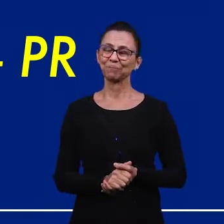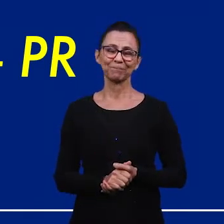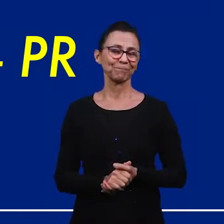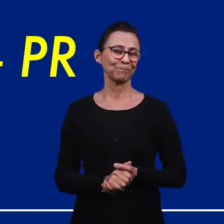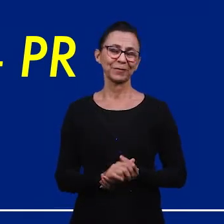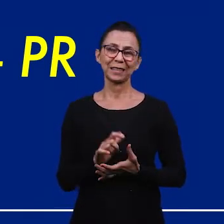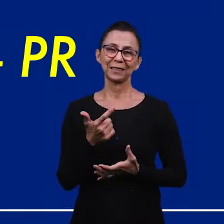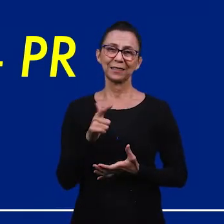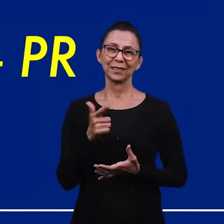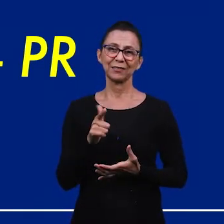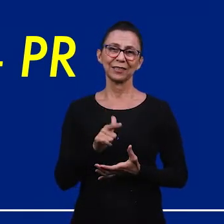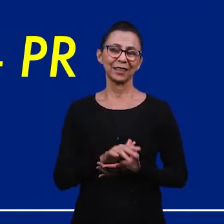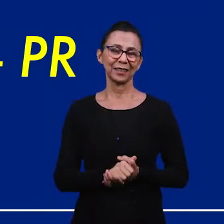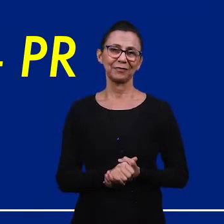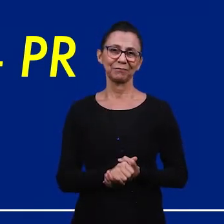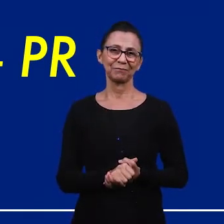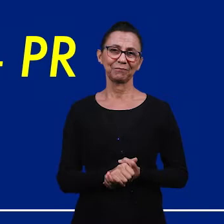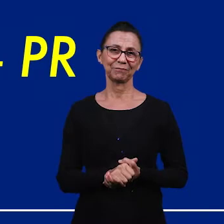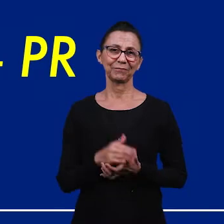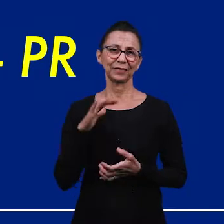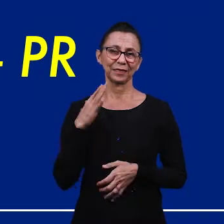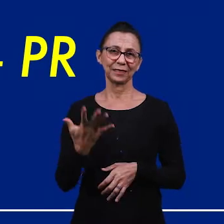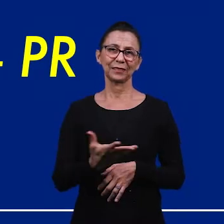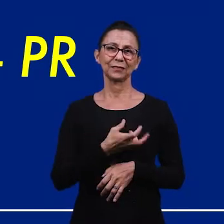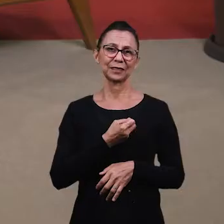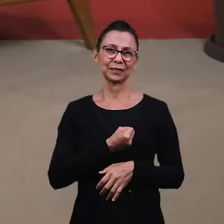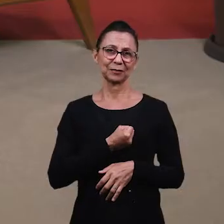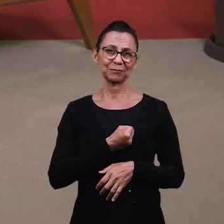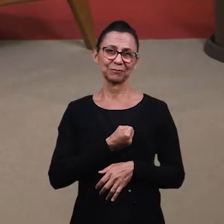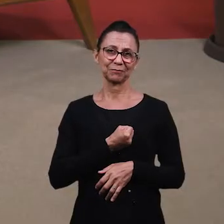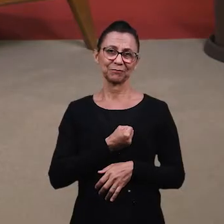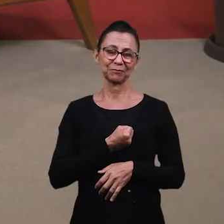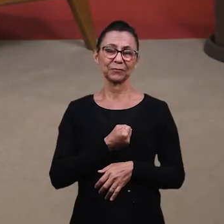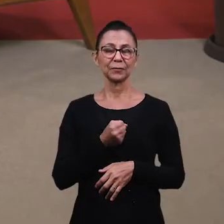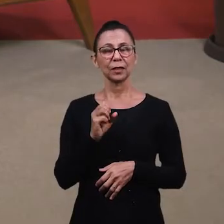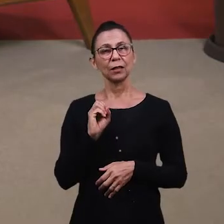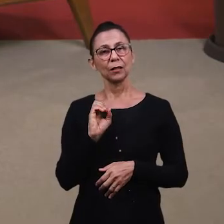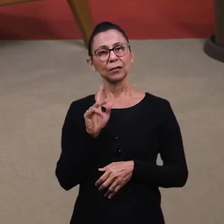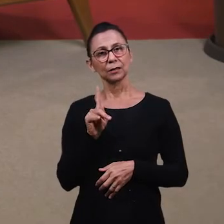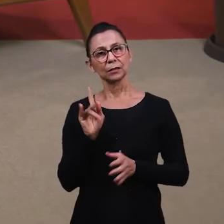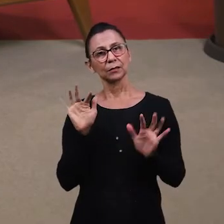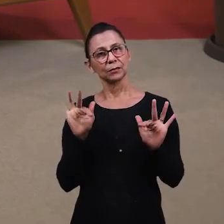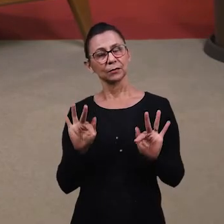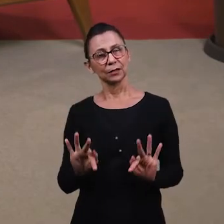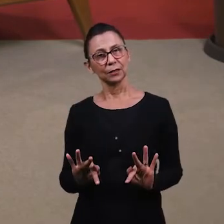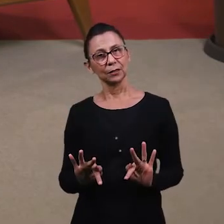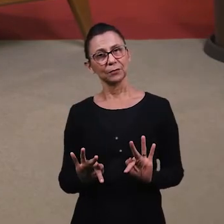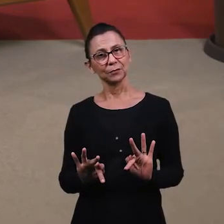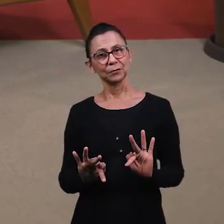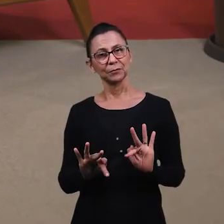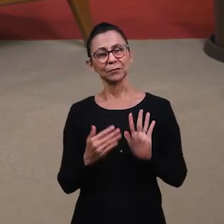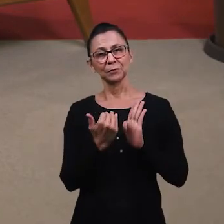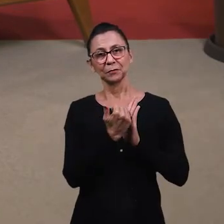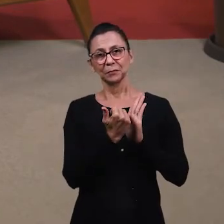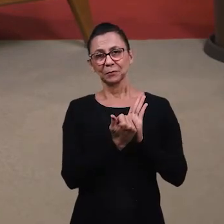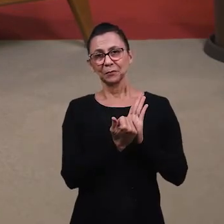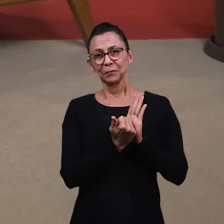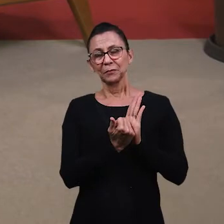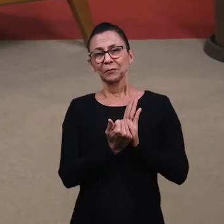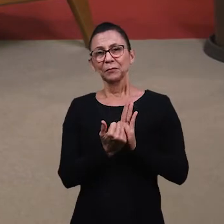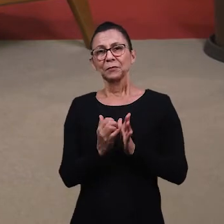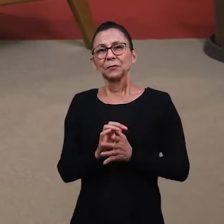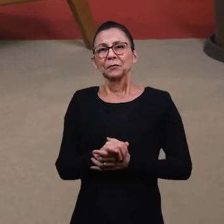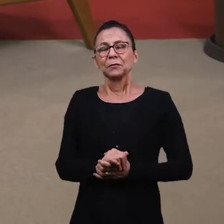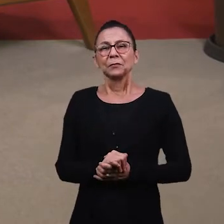adéquats, c'est-à-dire, elle n'a pas les habits de salut. Amen. Nous arrivons à la fin de ce volet, mais je veux